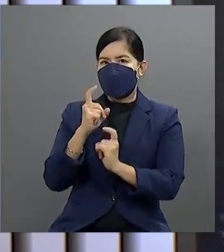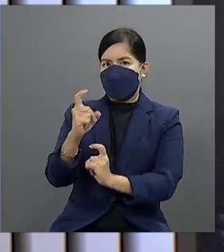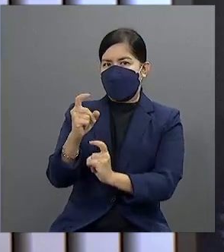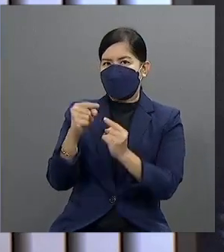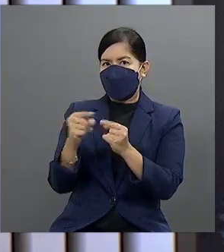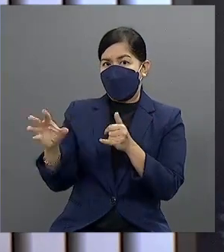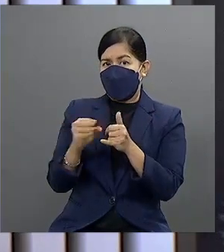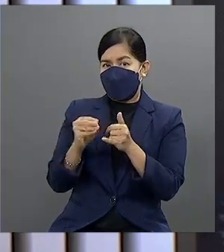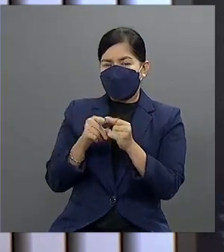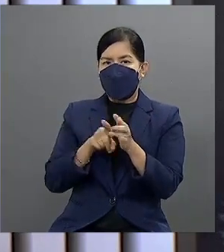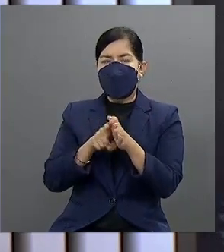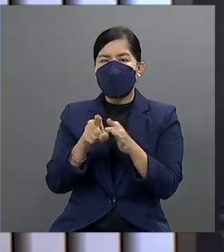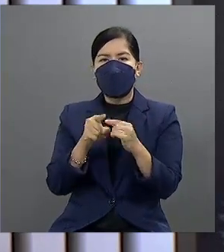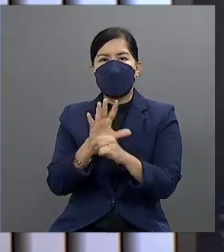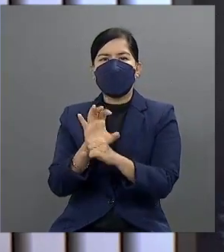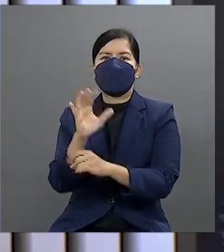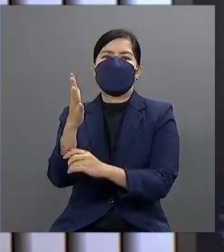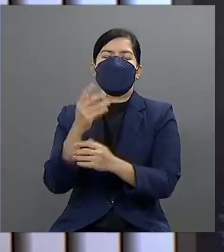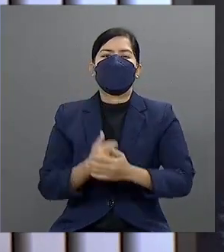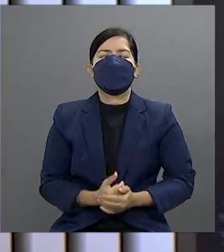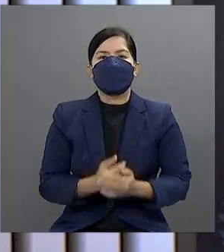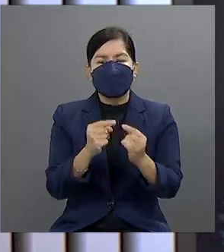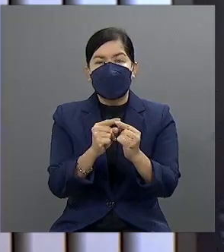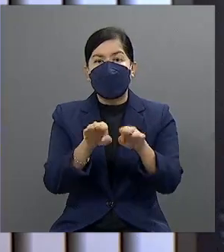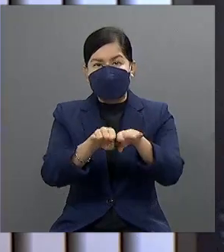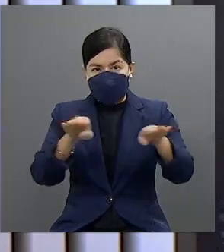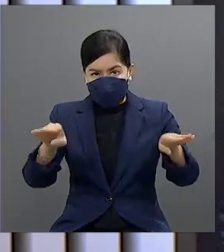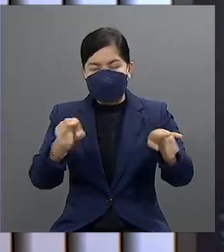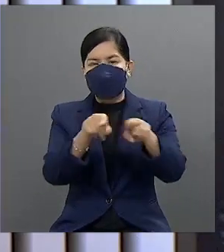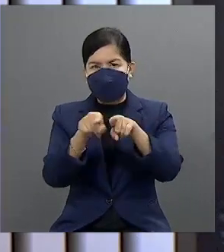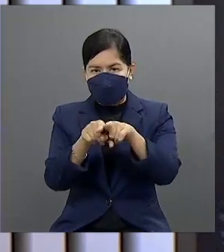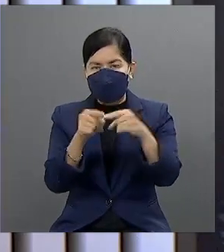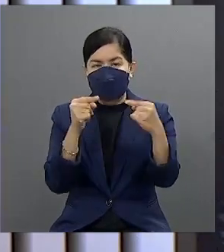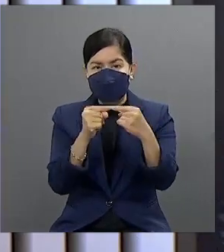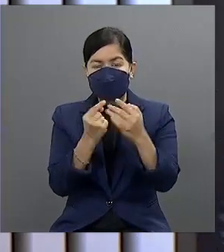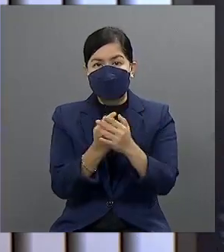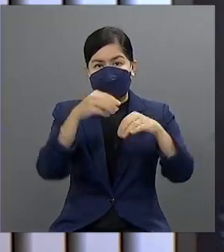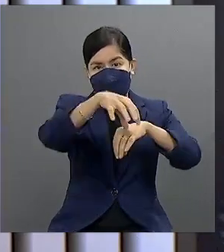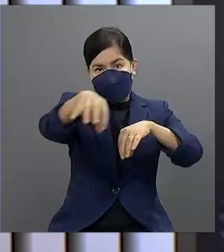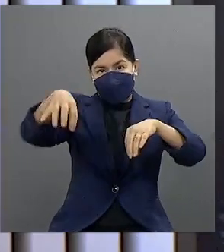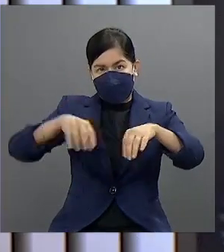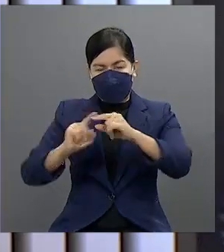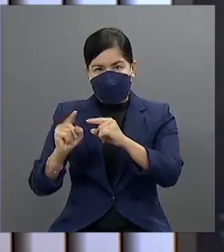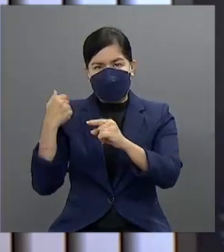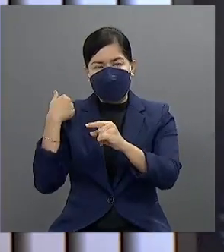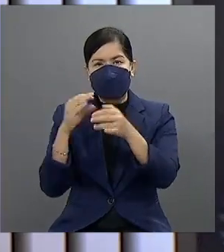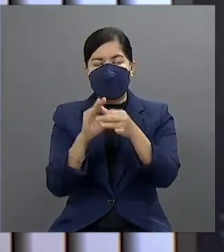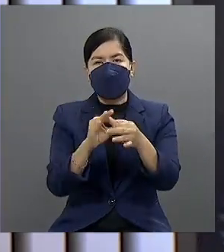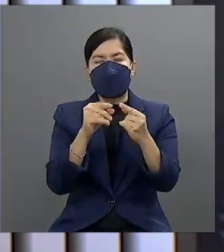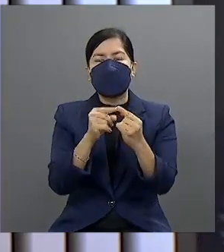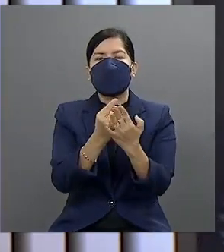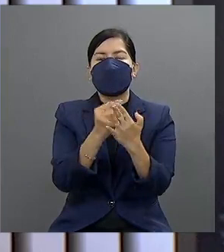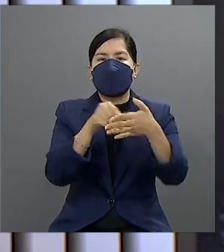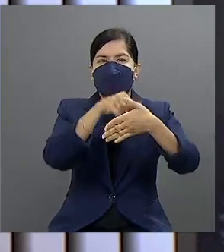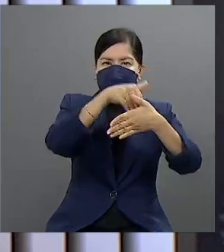ฐานก็อย่างที่กกต.ท่านได้พูดไว้แหละครับว่าก็จะเป็นเหมือนกันในทุกจุดทุกศูนย์ในการเลือกตั้งแหละนะในการคัดกรองรวมถึงขั้นตอนต่างๆเพื่